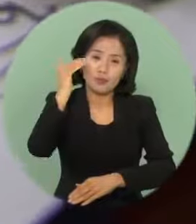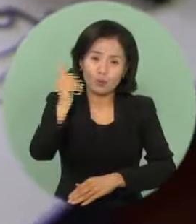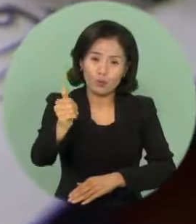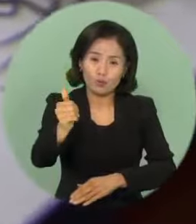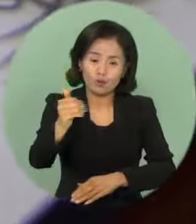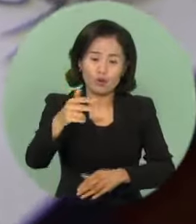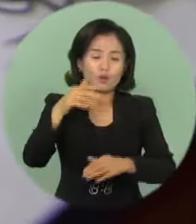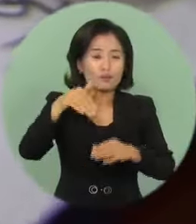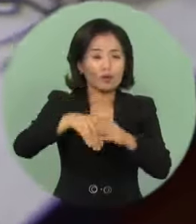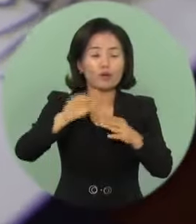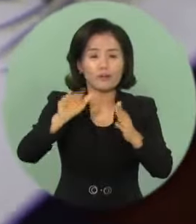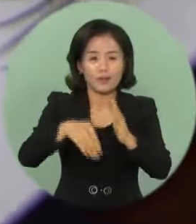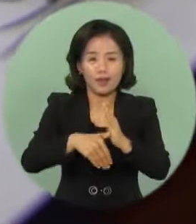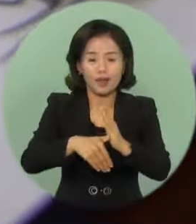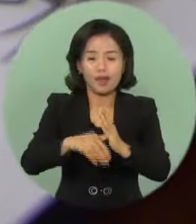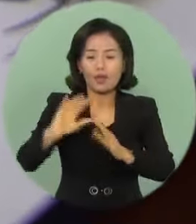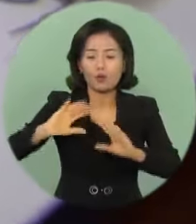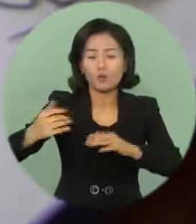파고들었던